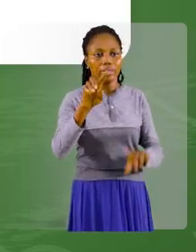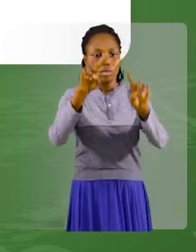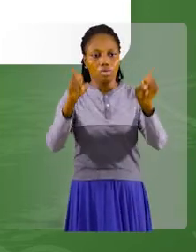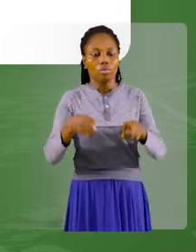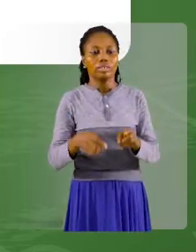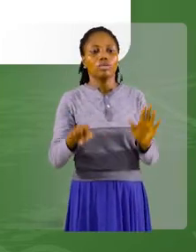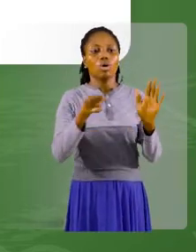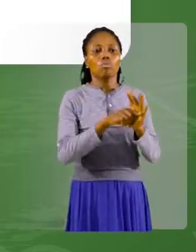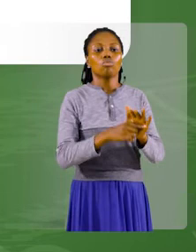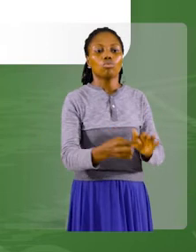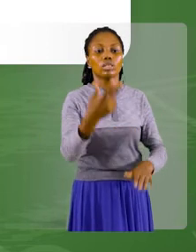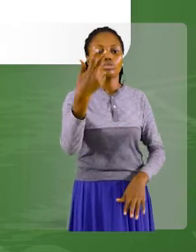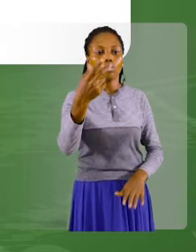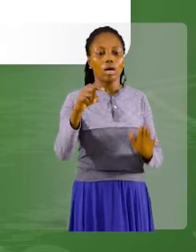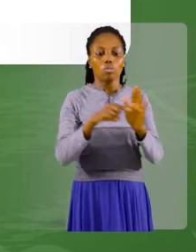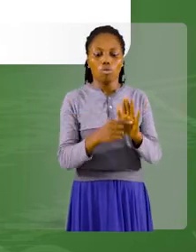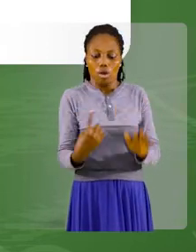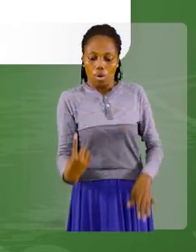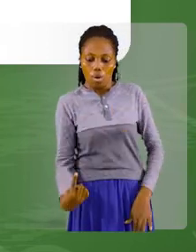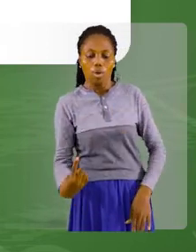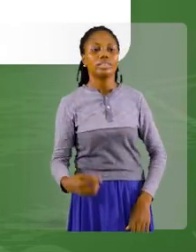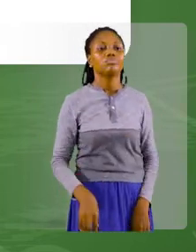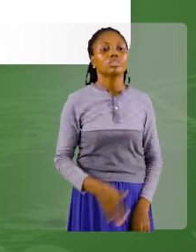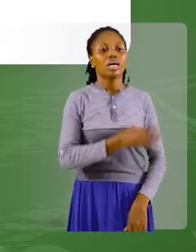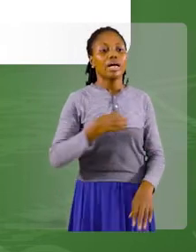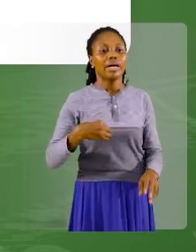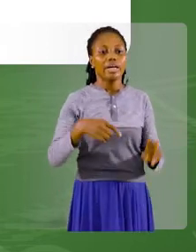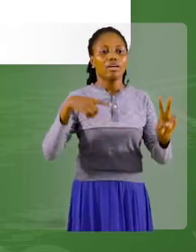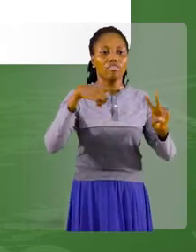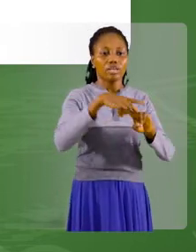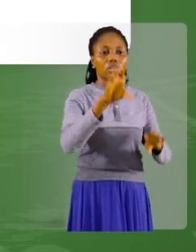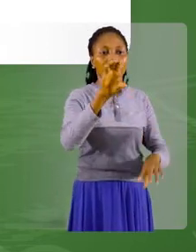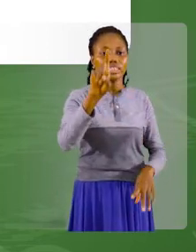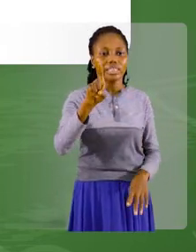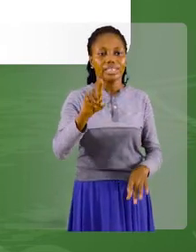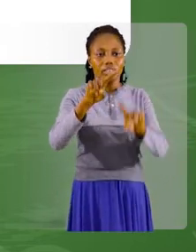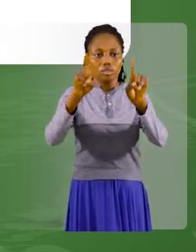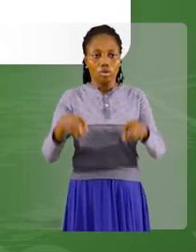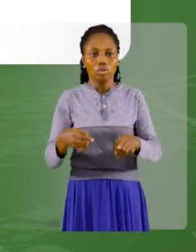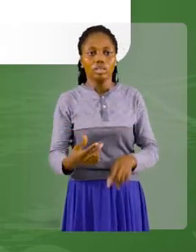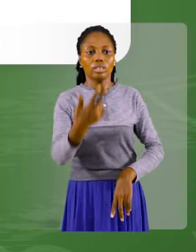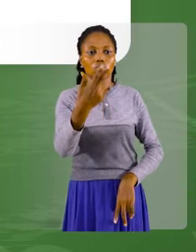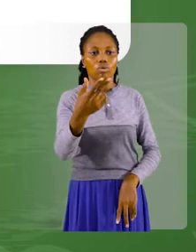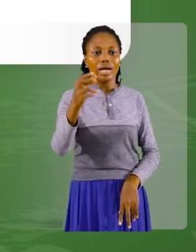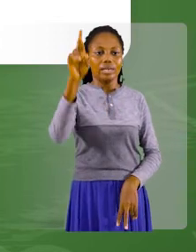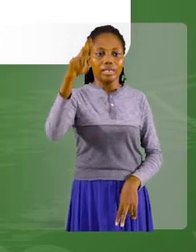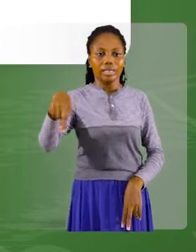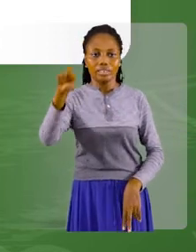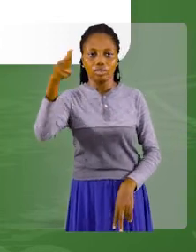coordonnées moins 3, moins 1 et le vecteur CD de coordonnées 3 racines de